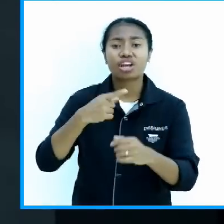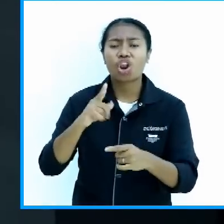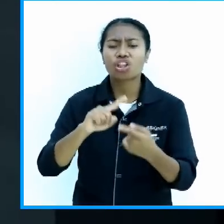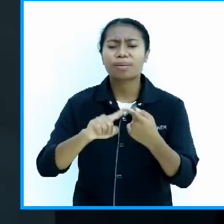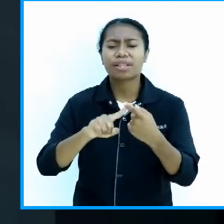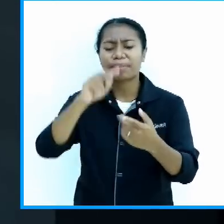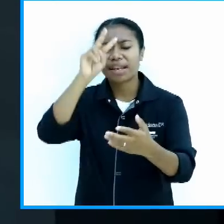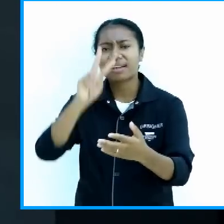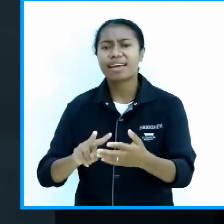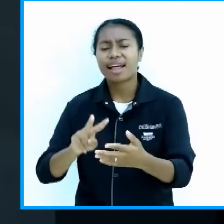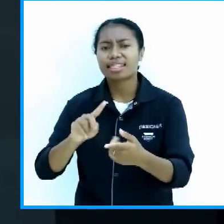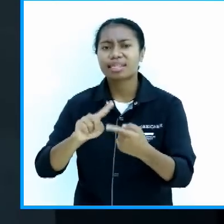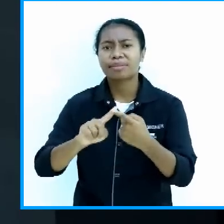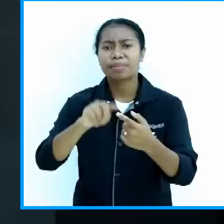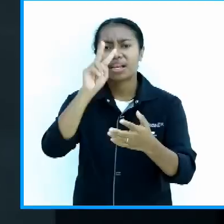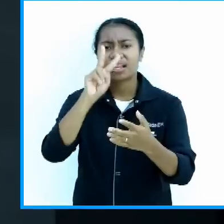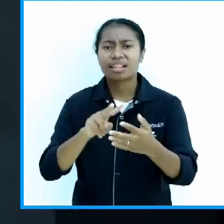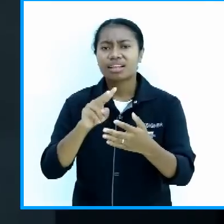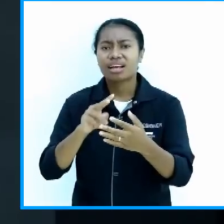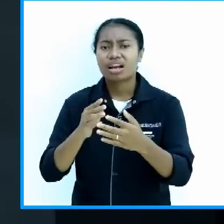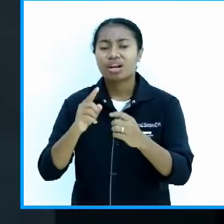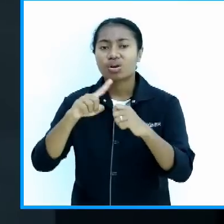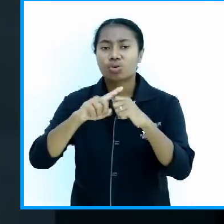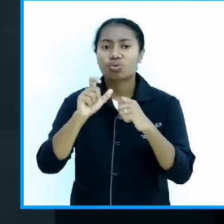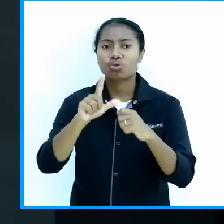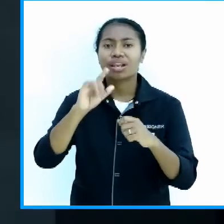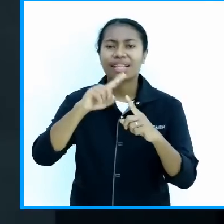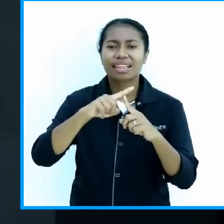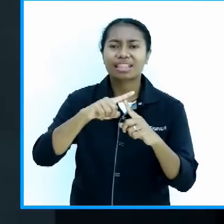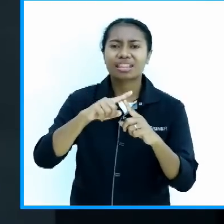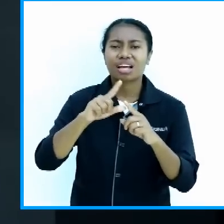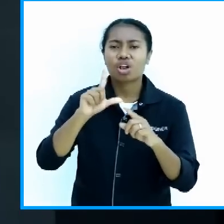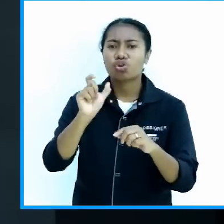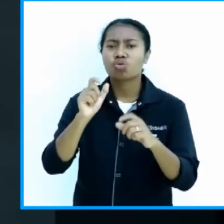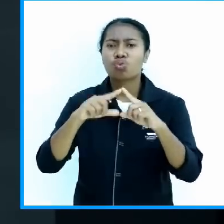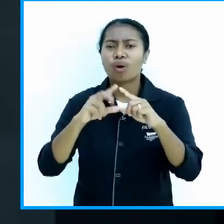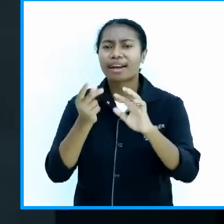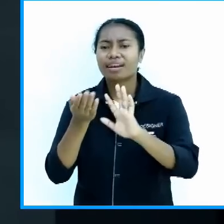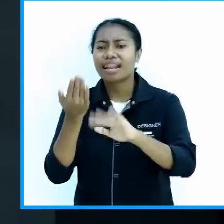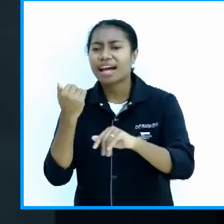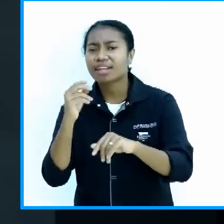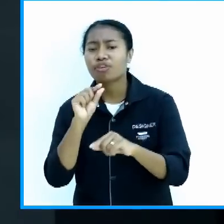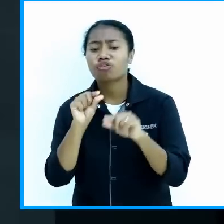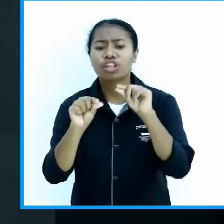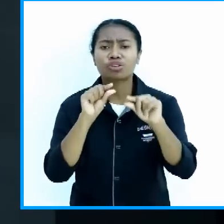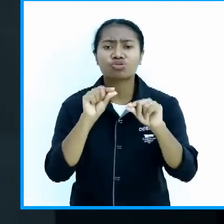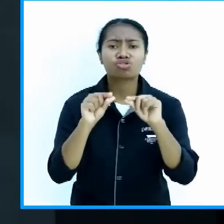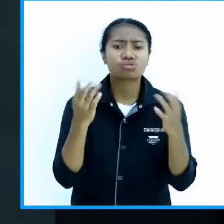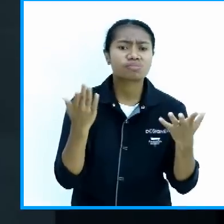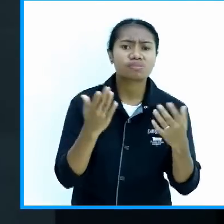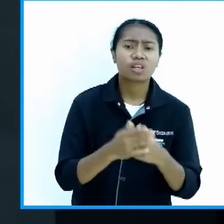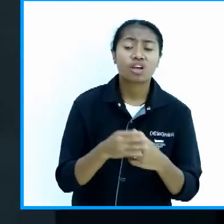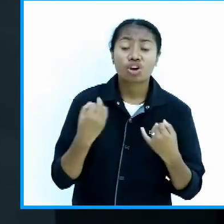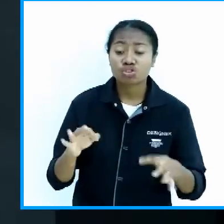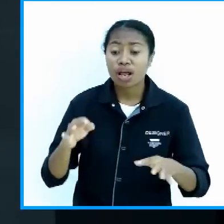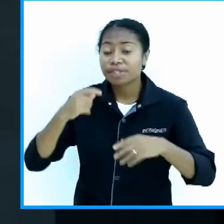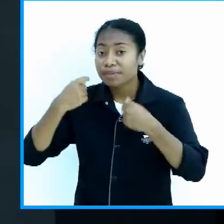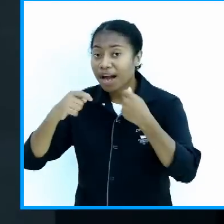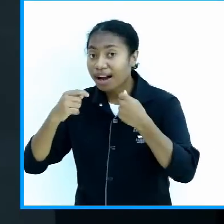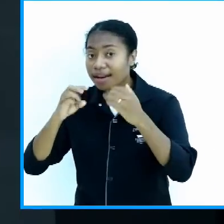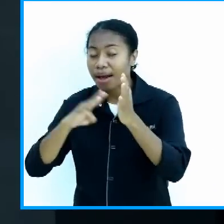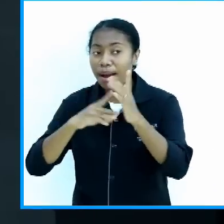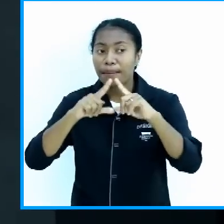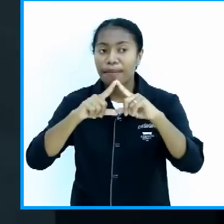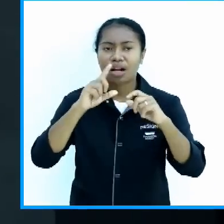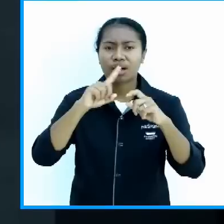lihat seperti durian tuh ya, kulit luarnya ada duri-duri. Nah, antigen itu kulit luar dari virus. Jadi habis dimakan makrofag ternyata